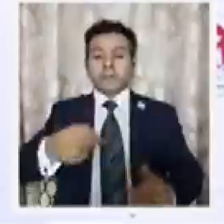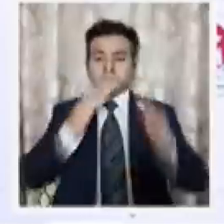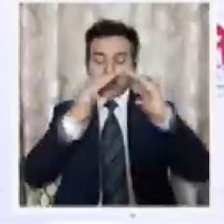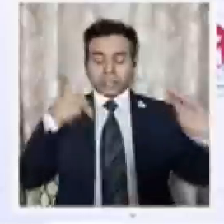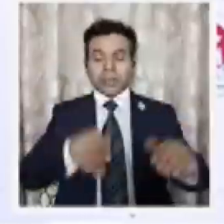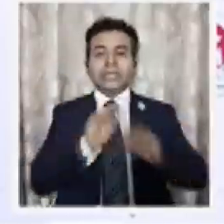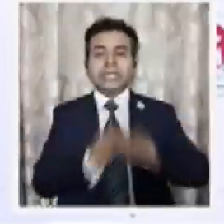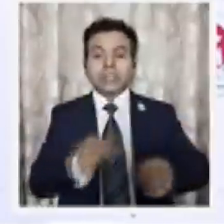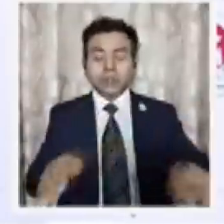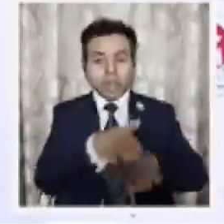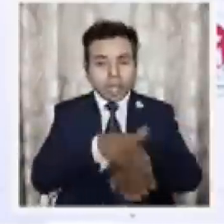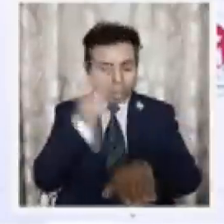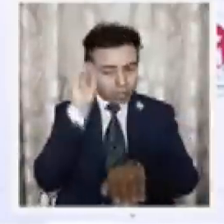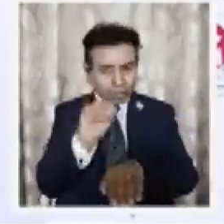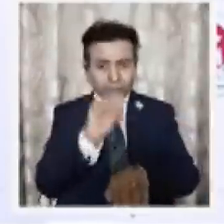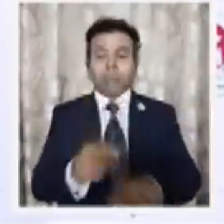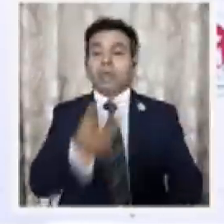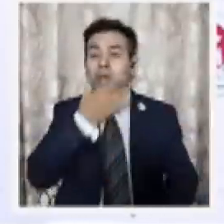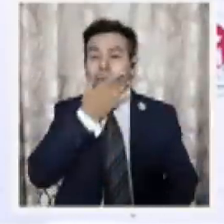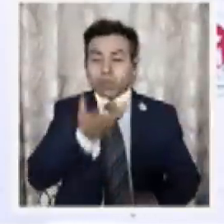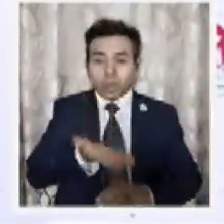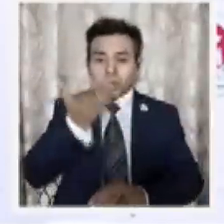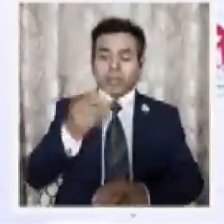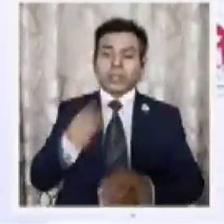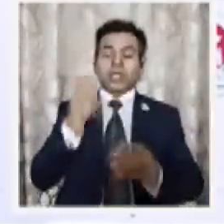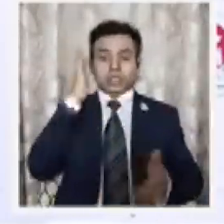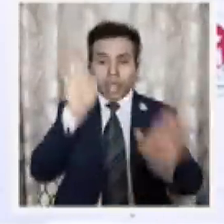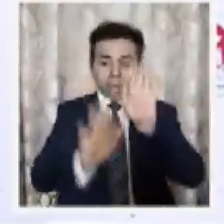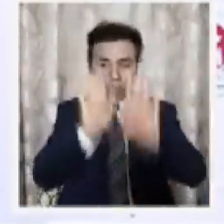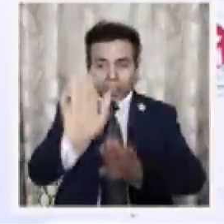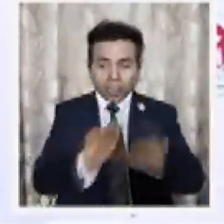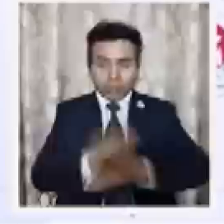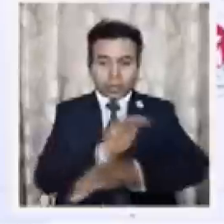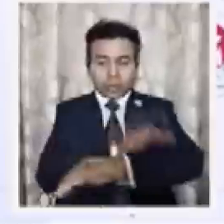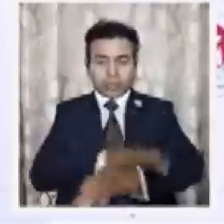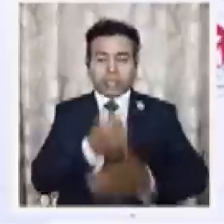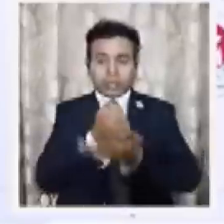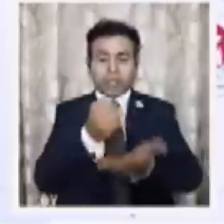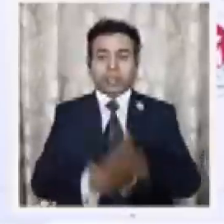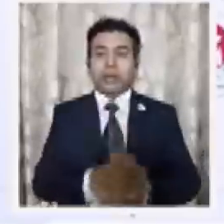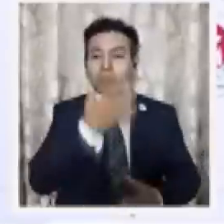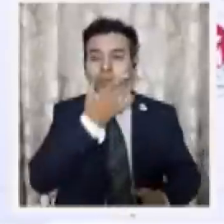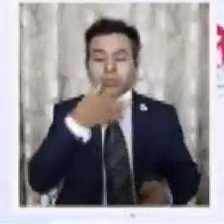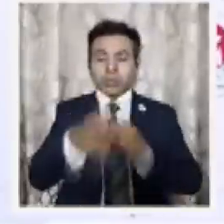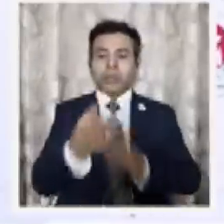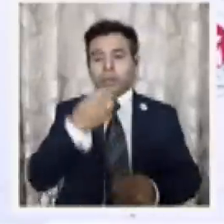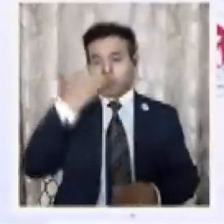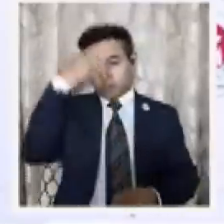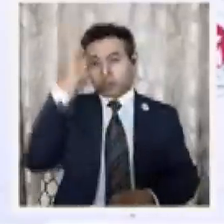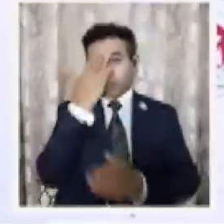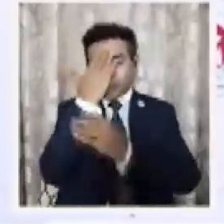জনসমাবেশ এড়িয়ে চলুন, এবং বাসার শিশু এবং বয়োবৃদ্ধদের প্রতি বিশেষভাবে নজর দিন, তাদের মানসিক স্বাস্থ্যের দিকে খেয়াল